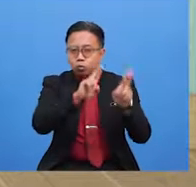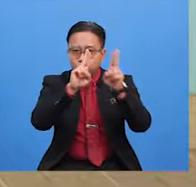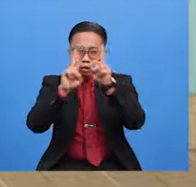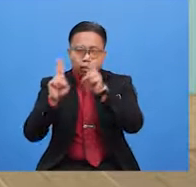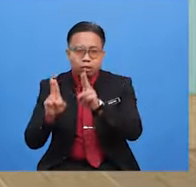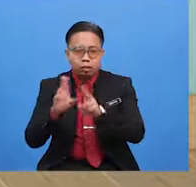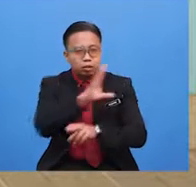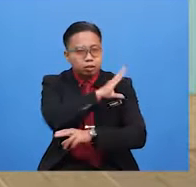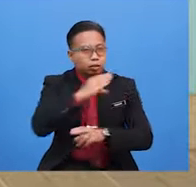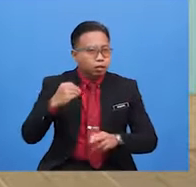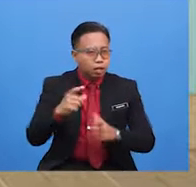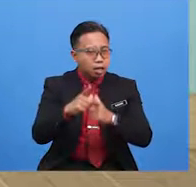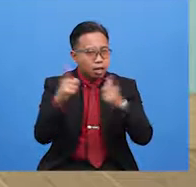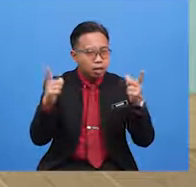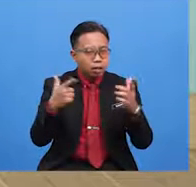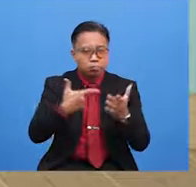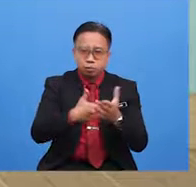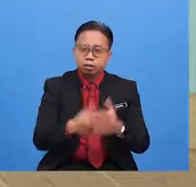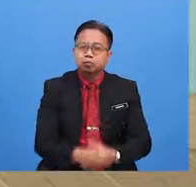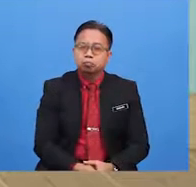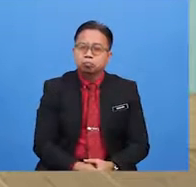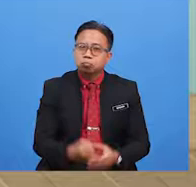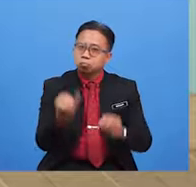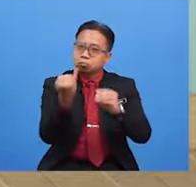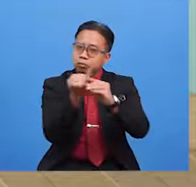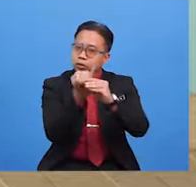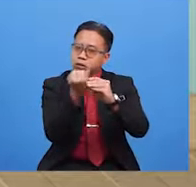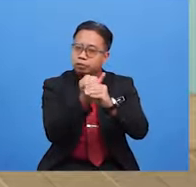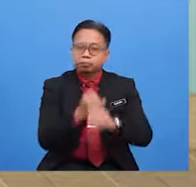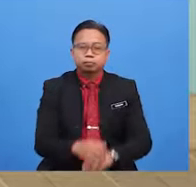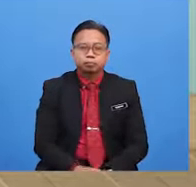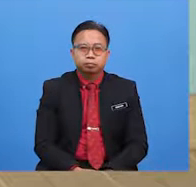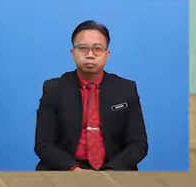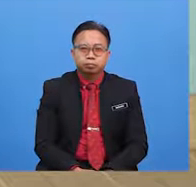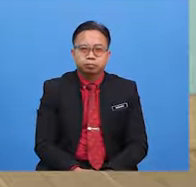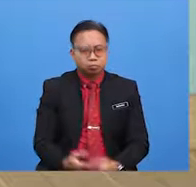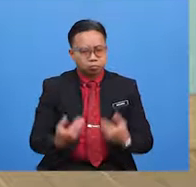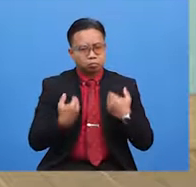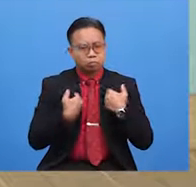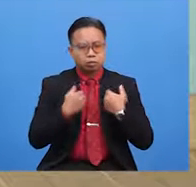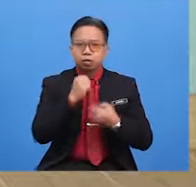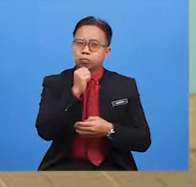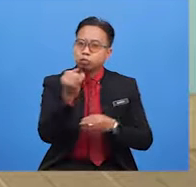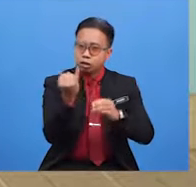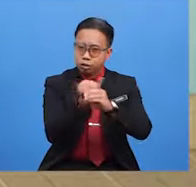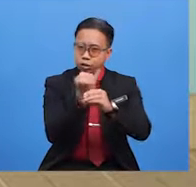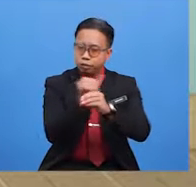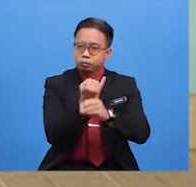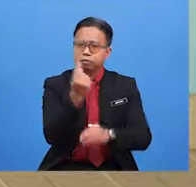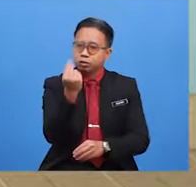dan lain-lain lagi merupakan jirin. Hanya sekelintir adalah bukan jirin.